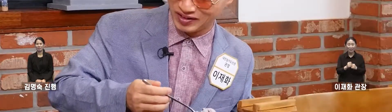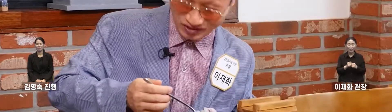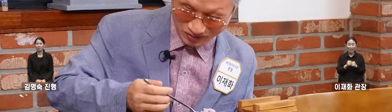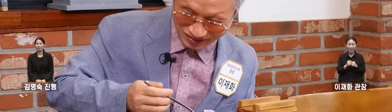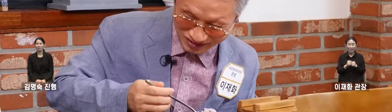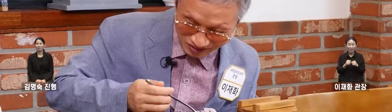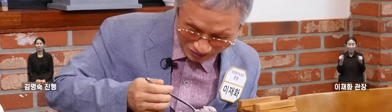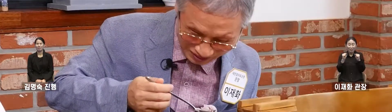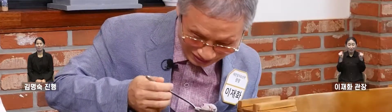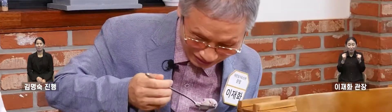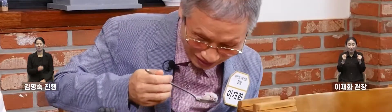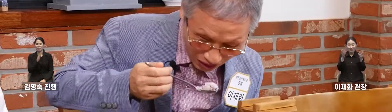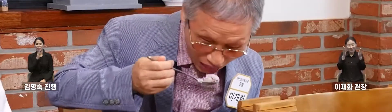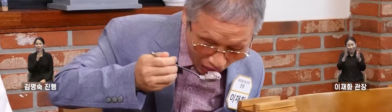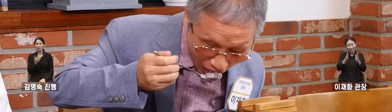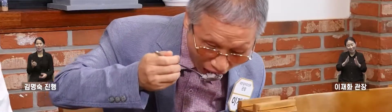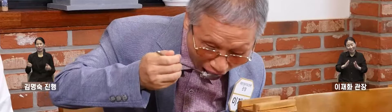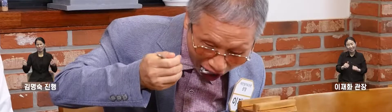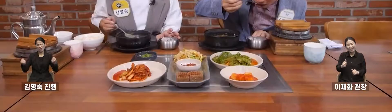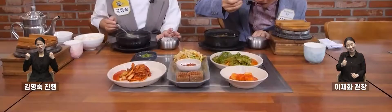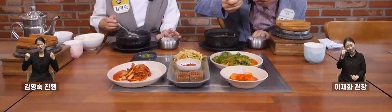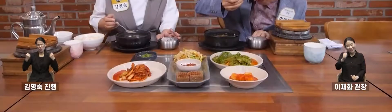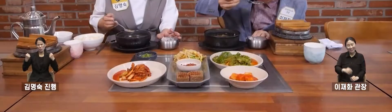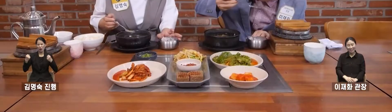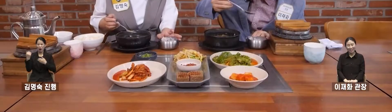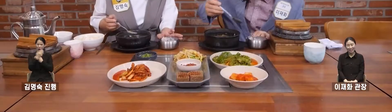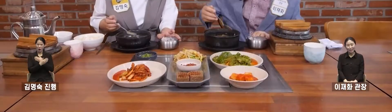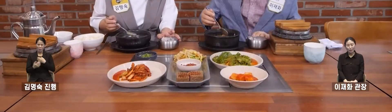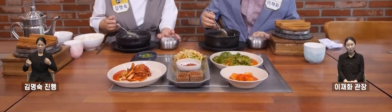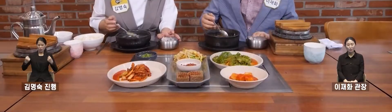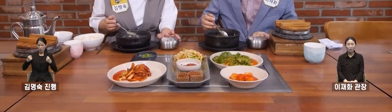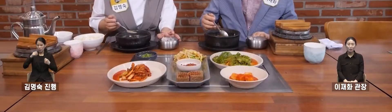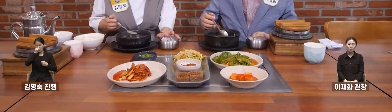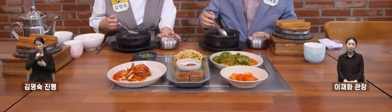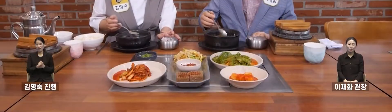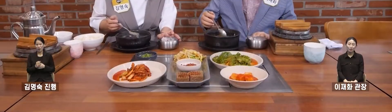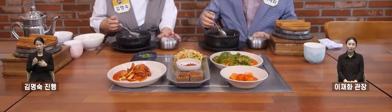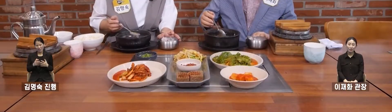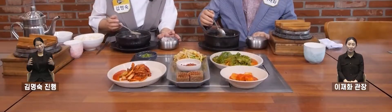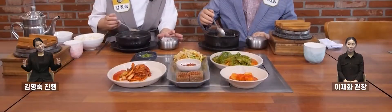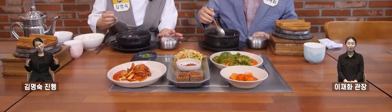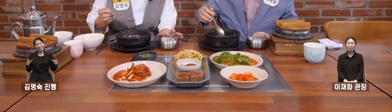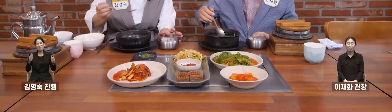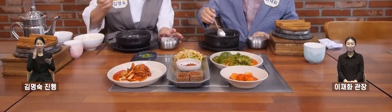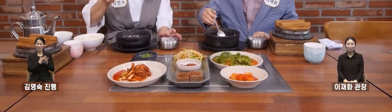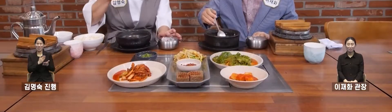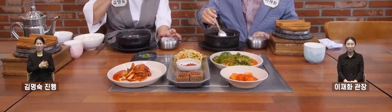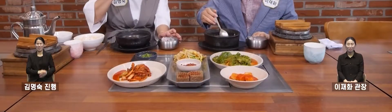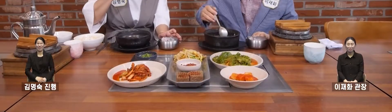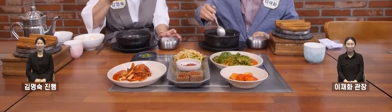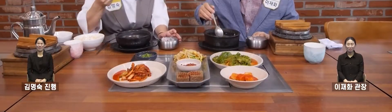조금 날씬해지시면 되죠. 그러니까 체력만 좀 튼튼해졌으면 좋겠어요. 살은 안 찌고.